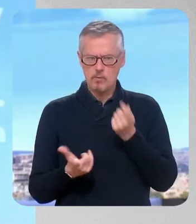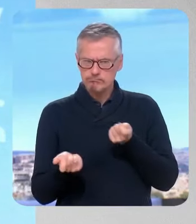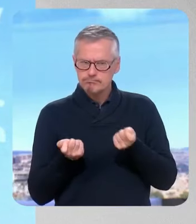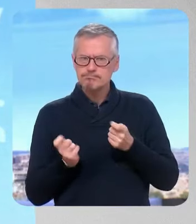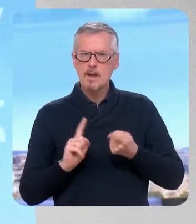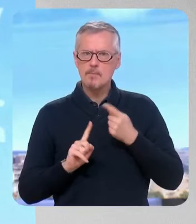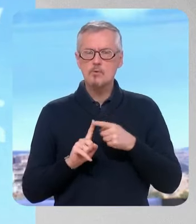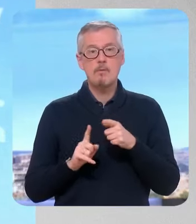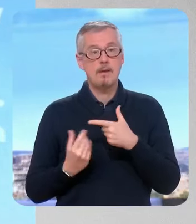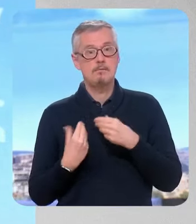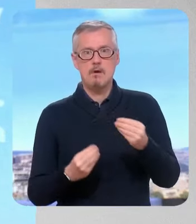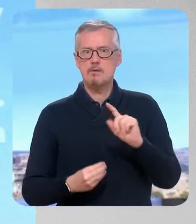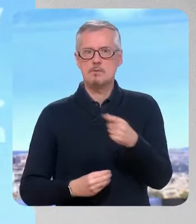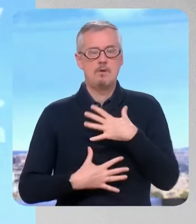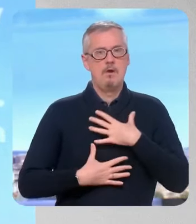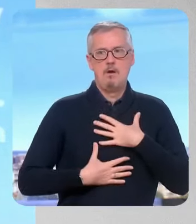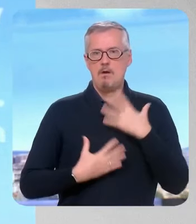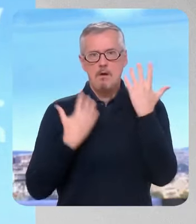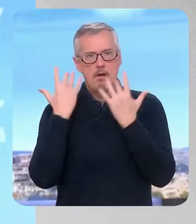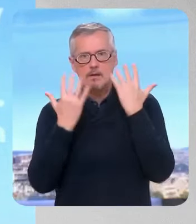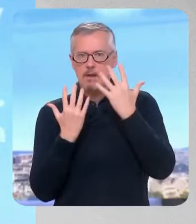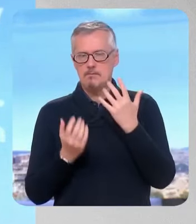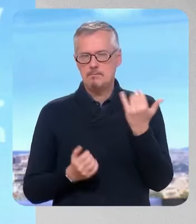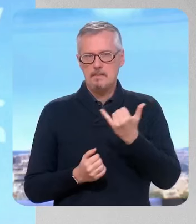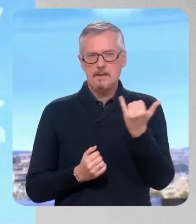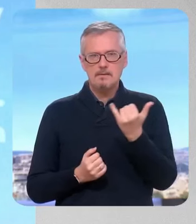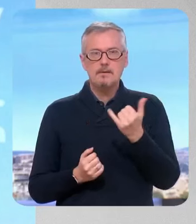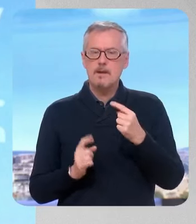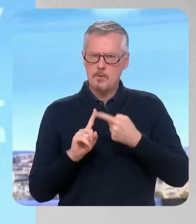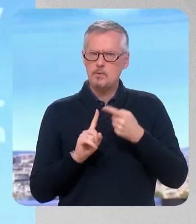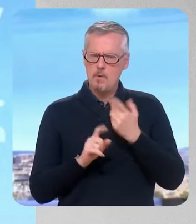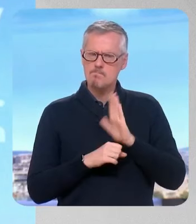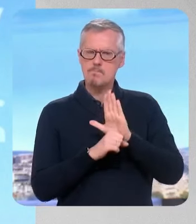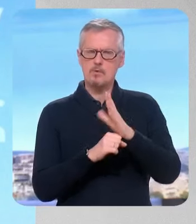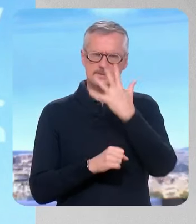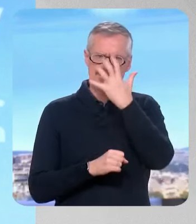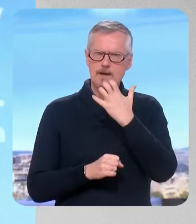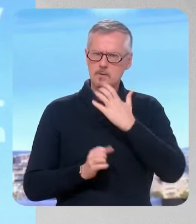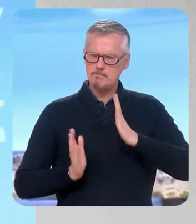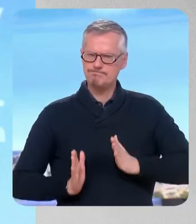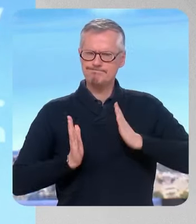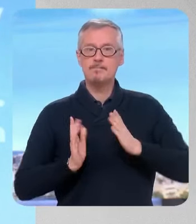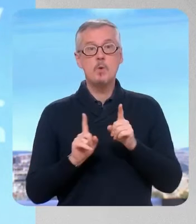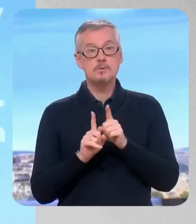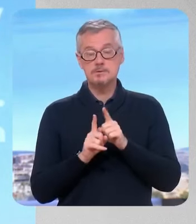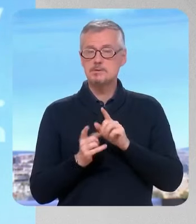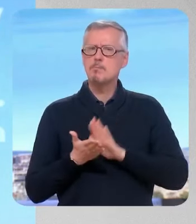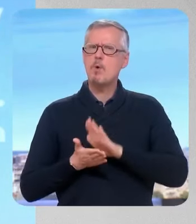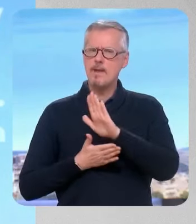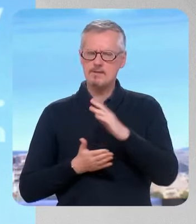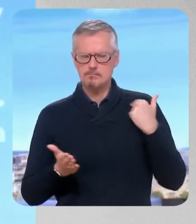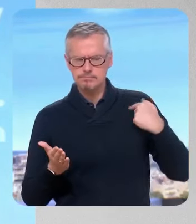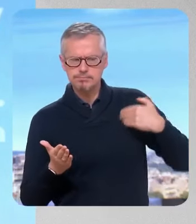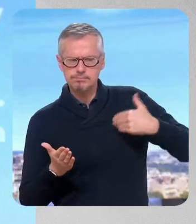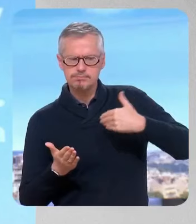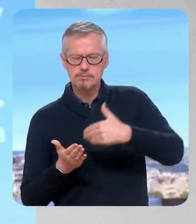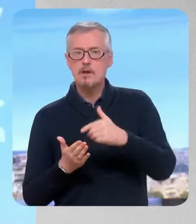générale et en faisant ça avec sérieux parce que les gens nous regardent et qu'on a besoin de montrer que nous sommes sérieux d'un point de vue budgétaire et qu même temps, nous sommes en rendez-vous des provinces que j'entends beaucoup d'oppositions qui nous